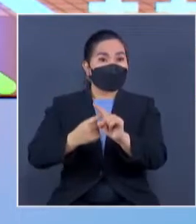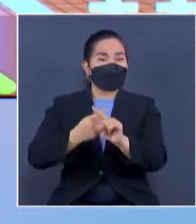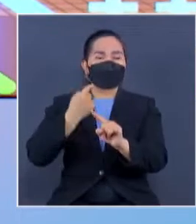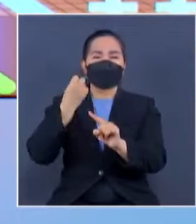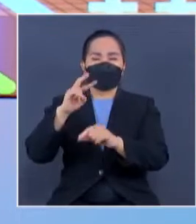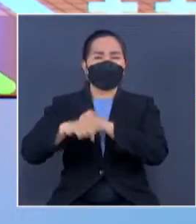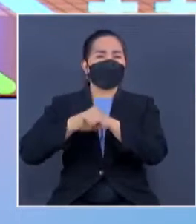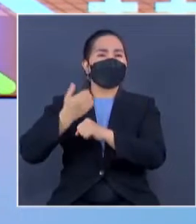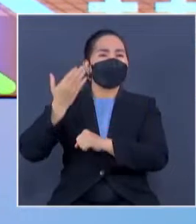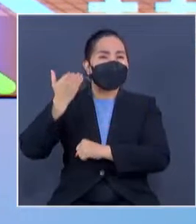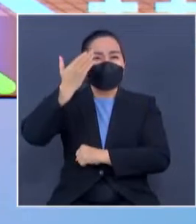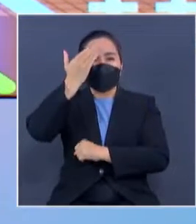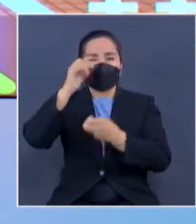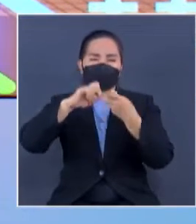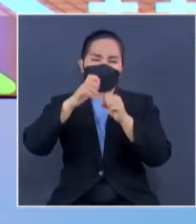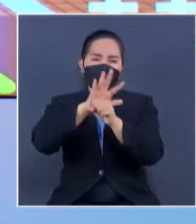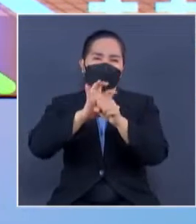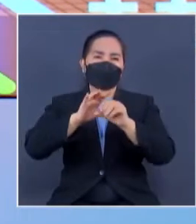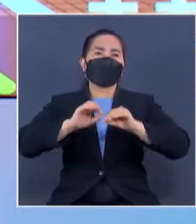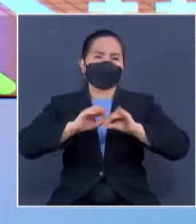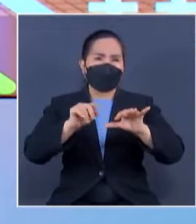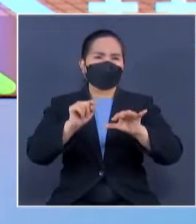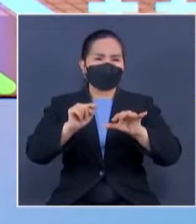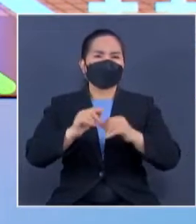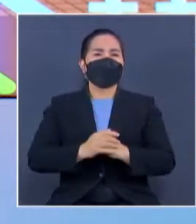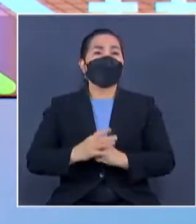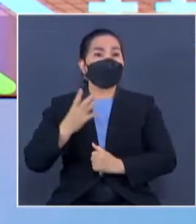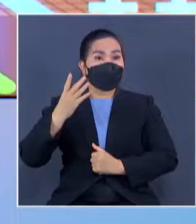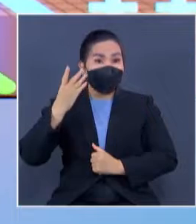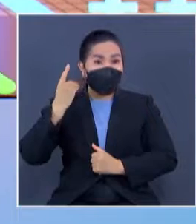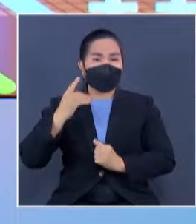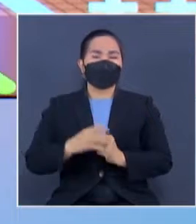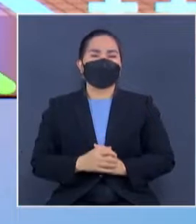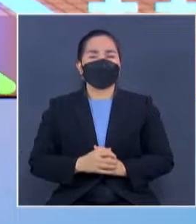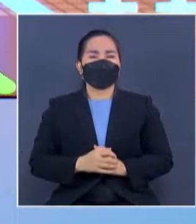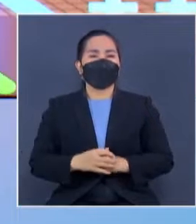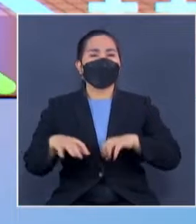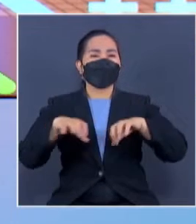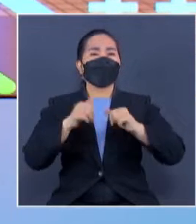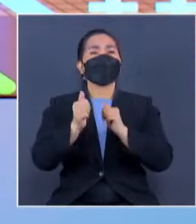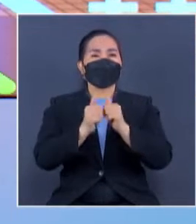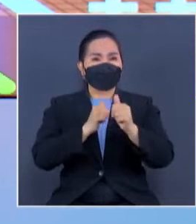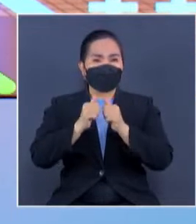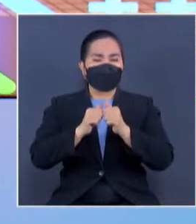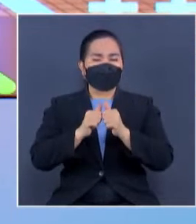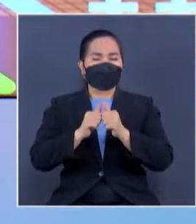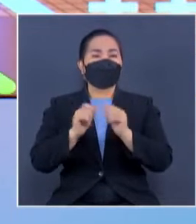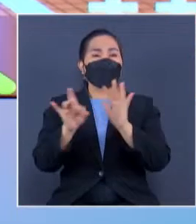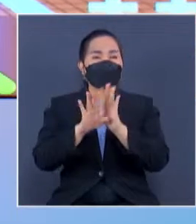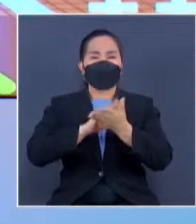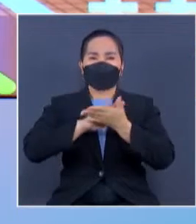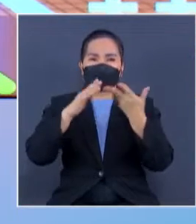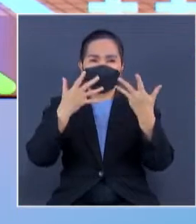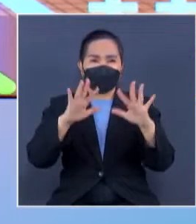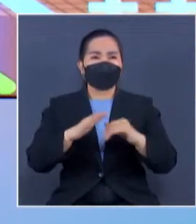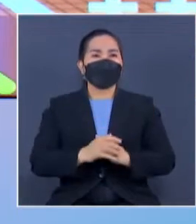ที่แล้วนะคะเนื่องจากสถานการณ์การแพร่ระบาดของไวรัสโควิด-19 ล่าสุดเมื่อวานนี้ค่ะก็ได้มีการจัดการประกวดรอบตัดสินเป็นที่เรียบร้อยแล้วนะค